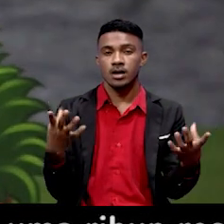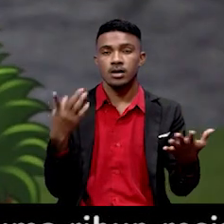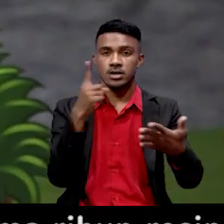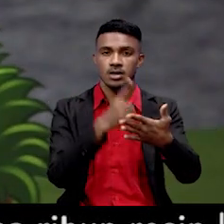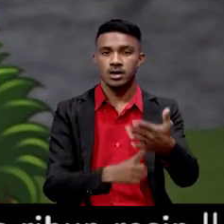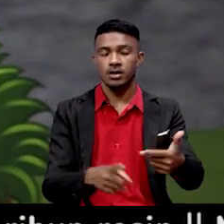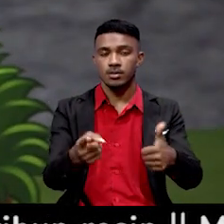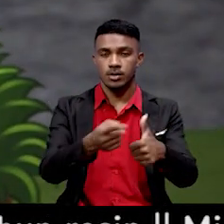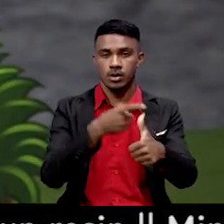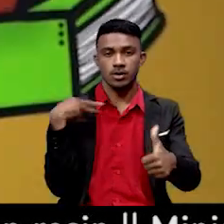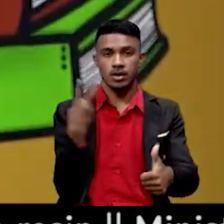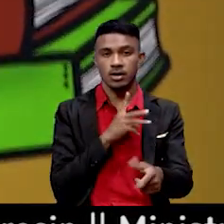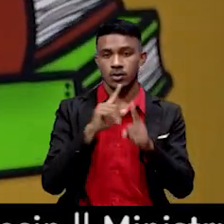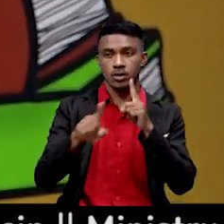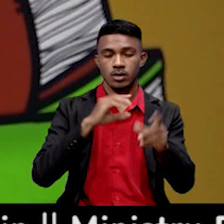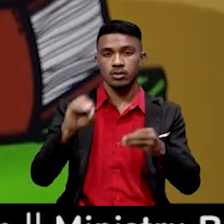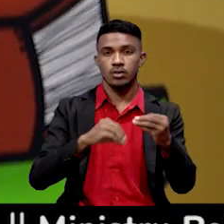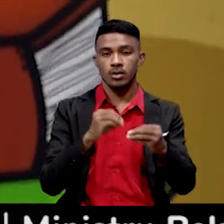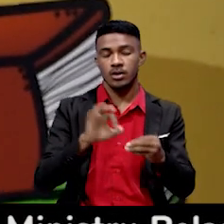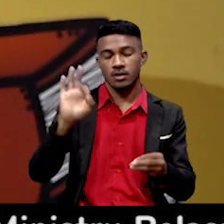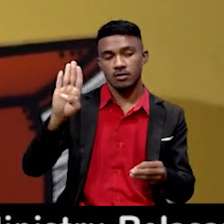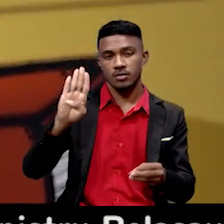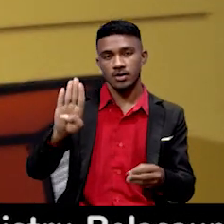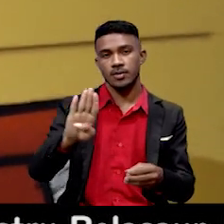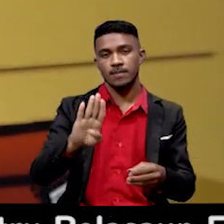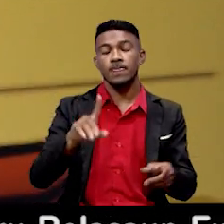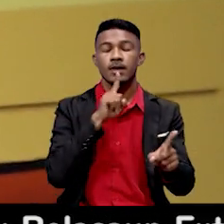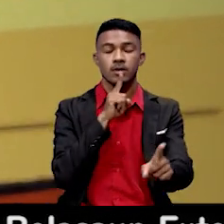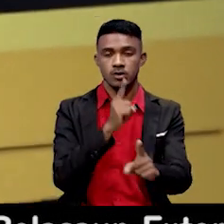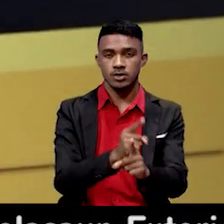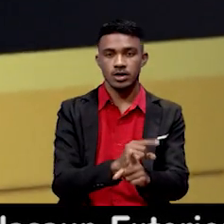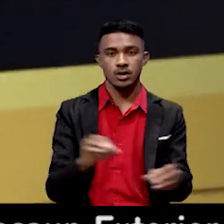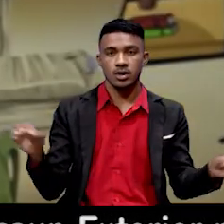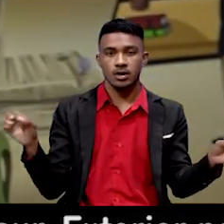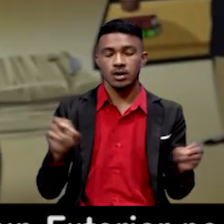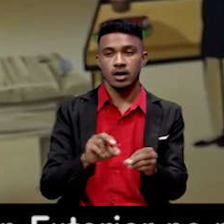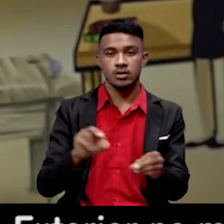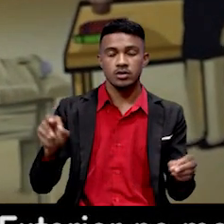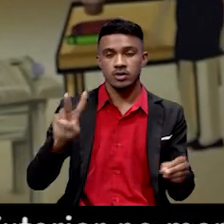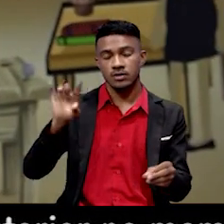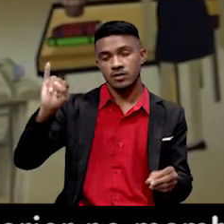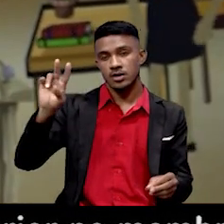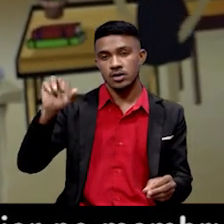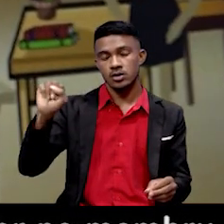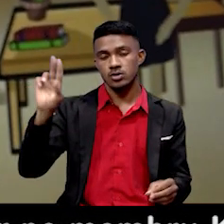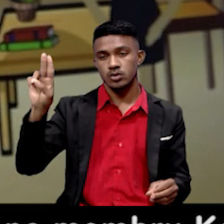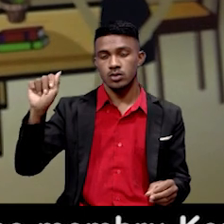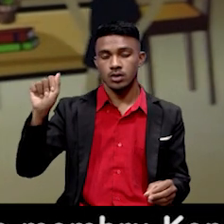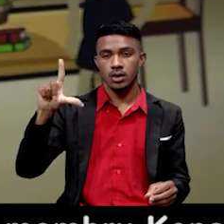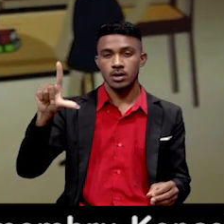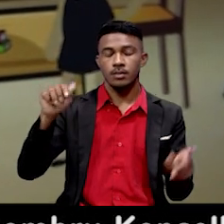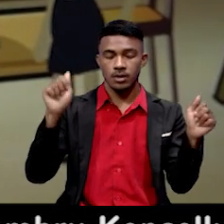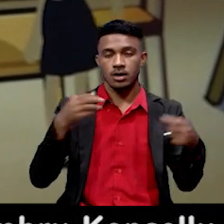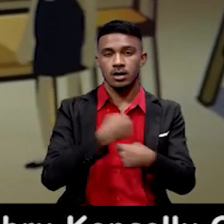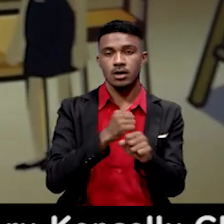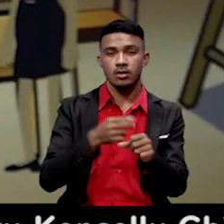Primero tambien ini tekulikon ba multimedia tekulikon ba audiovisual. Claro que las visuales tamos tense aprende audio. Audio listen hal musika.